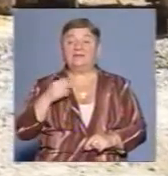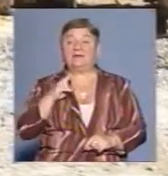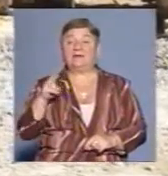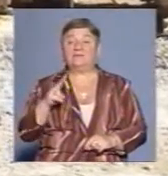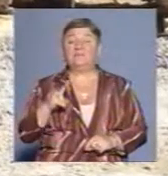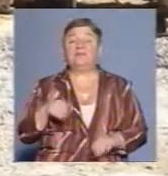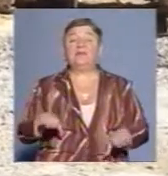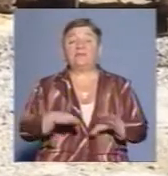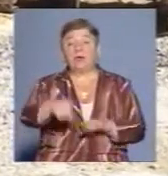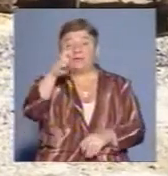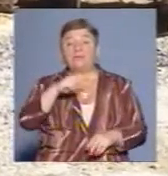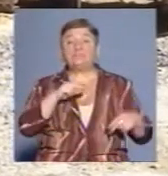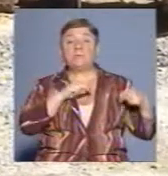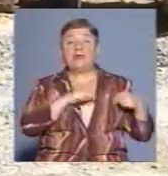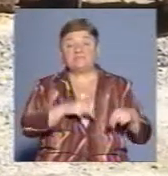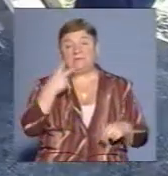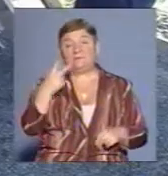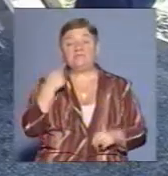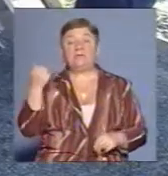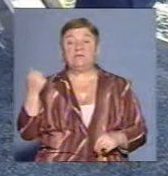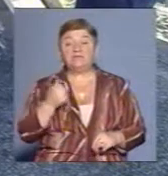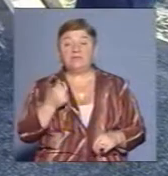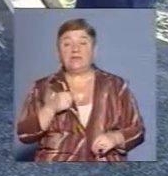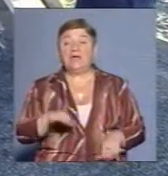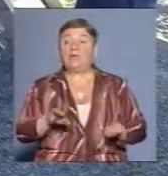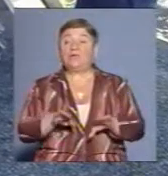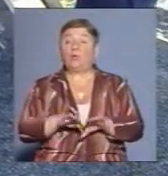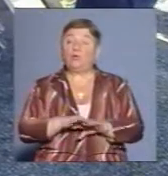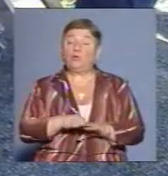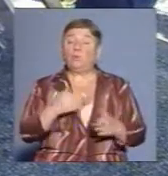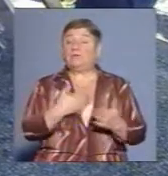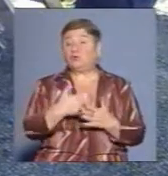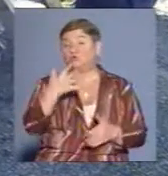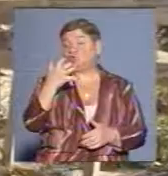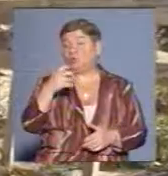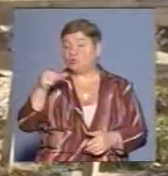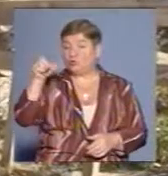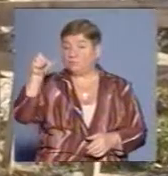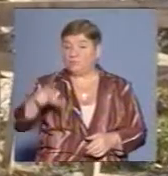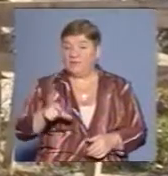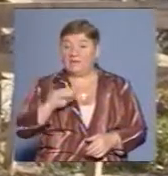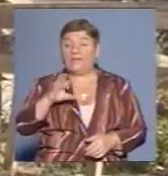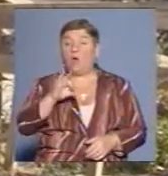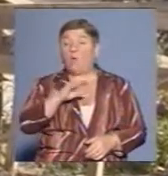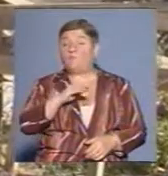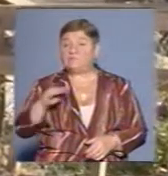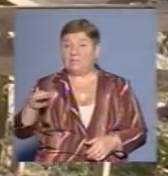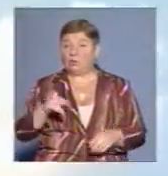рейди управління Держпраці проводить двічі на тиждень. З початку року було виявлено близько 400 випадків неофіційного